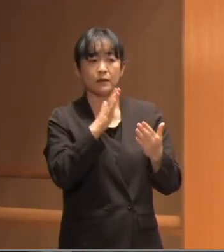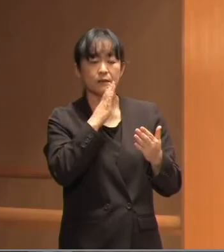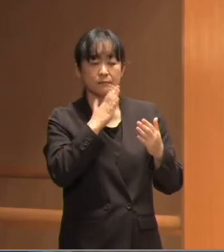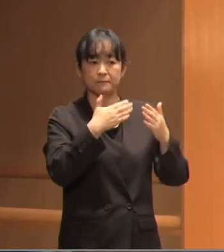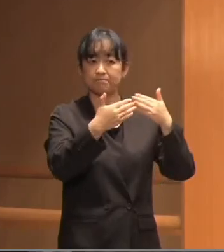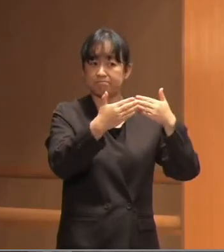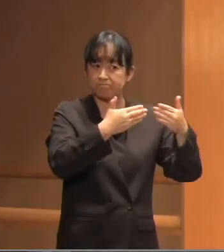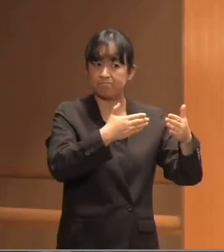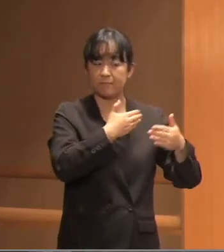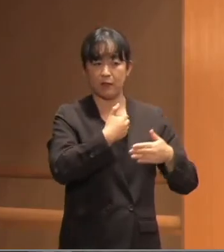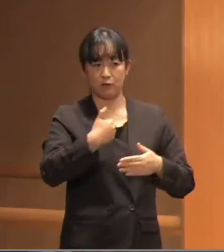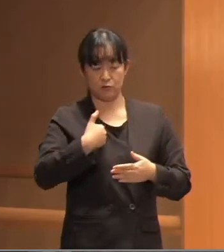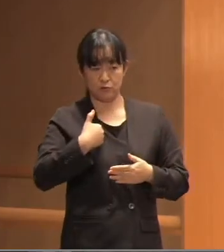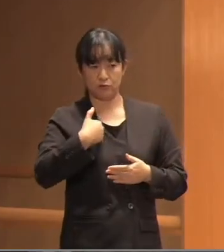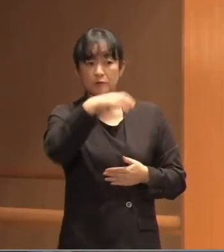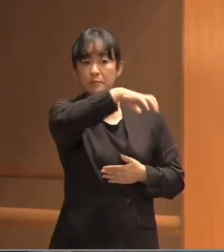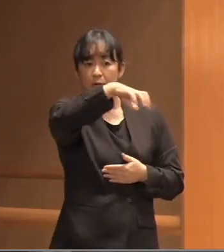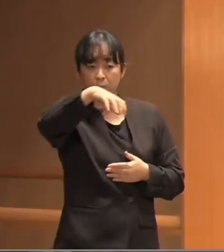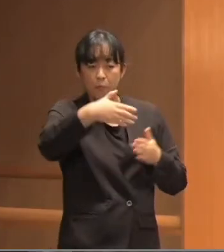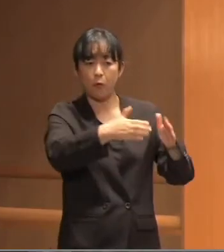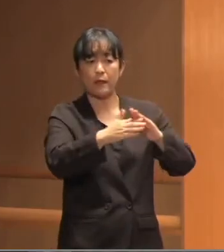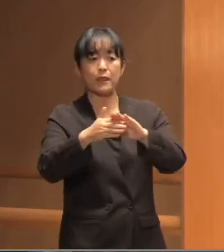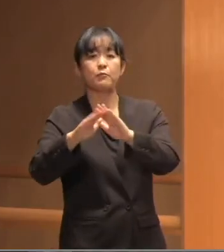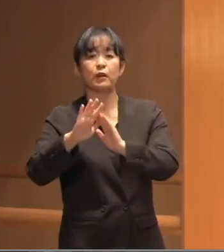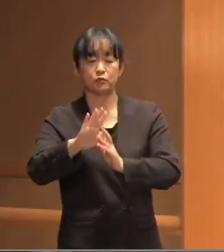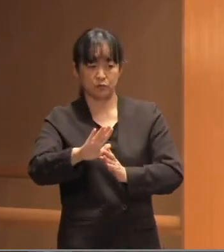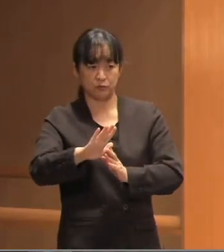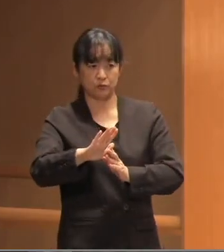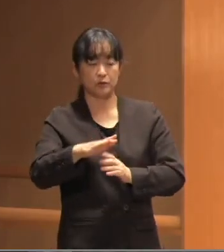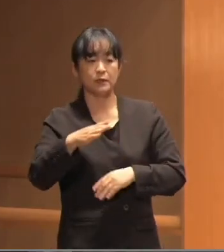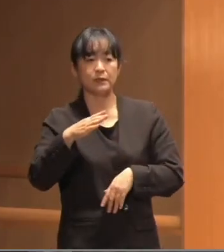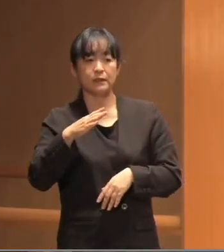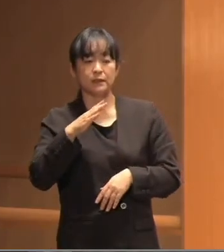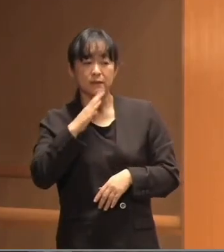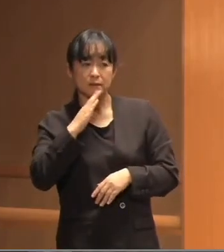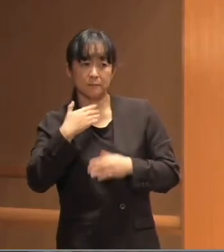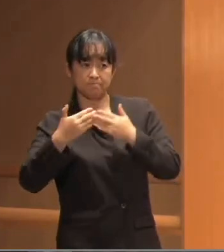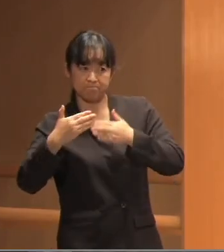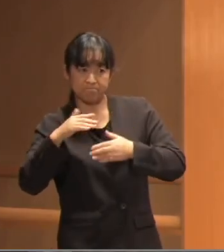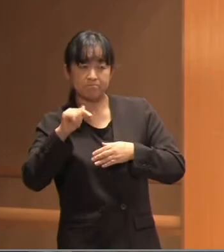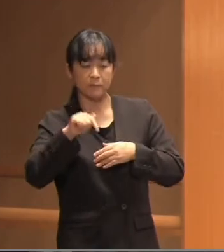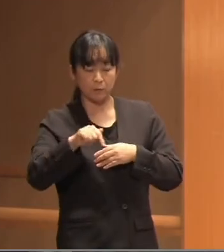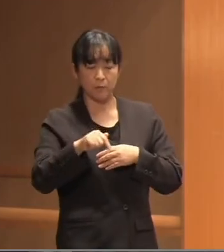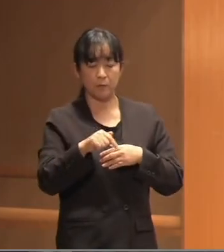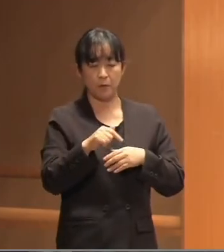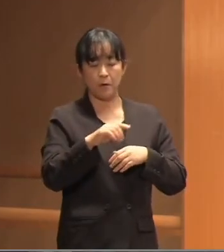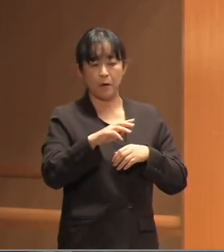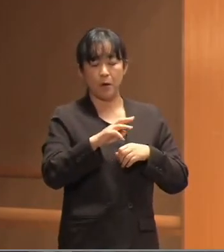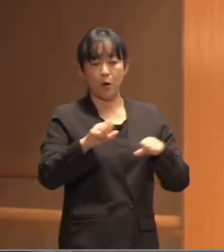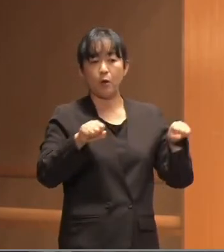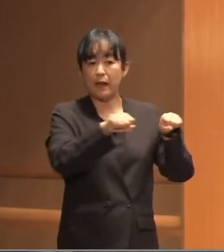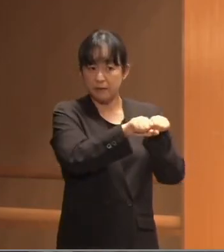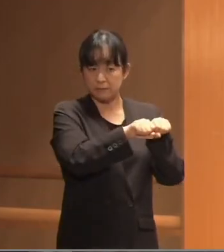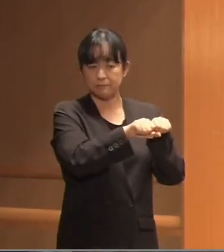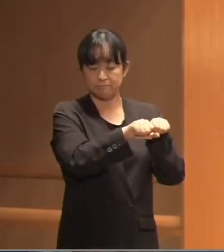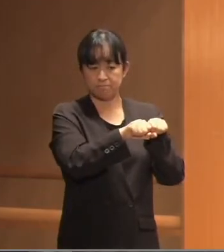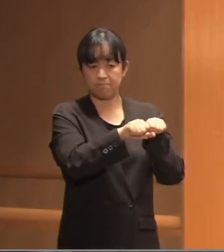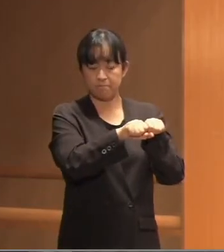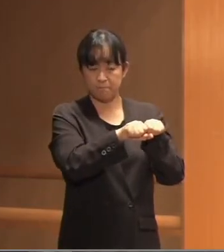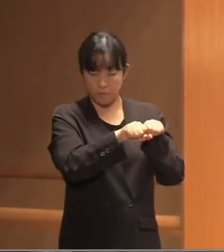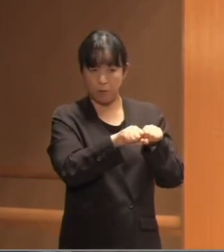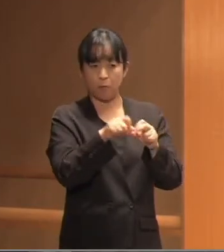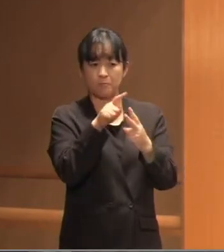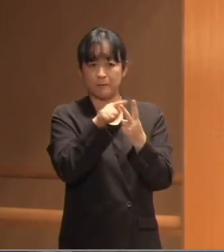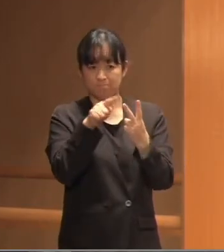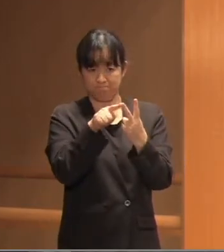が、このようなリアルとオンラインのハイブリッドで世界とつながる形をお示